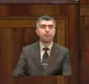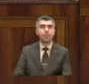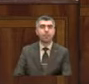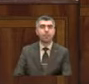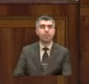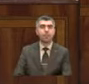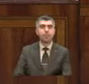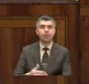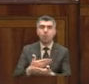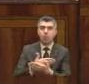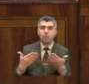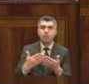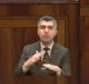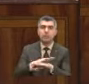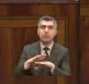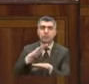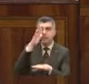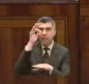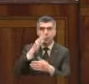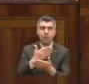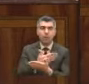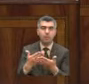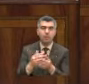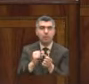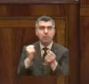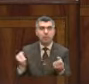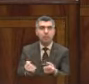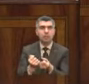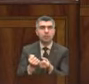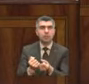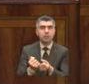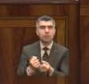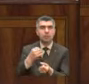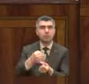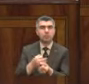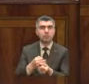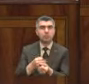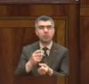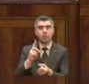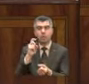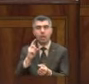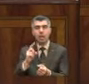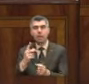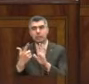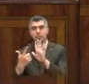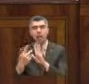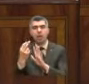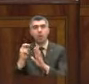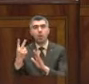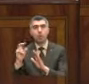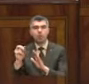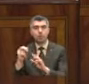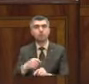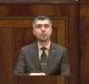في المنتدى السياسي الرفيع المستوى المعني باهداف التنميه المستدامه، وقد قدم في يوليوز 2020. ثم الان نحن